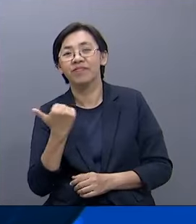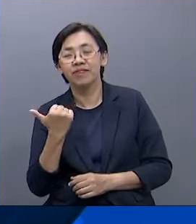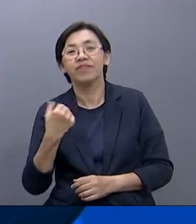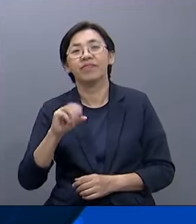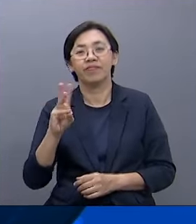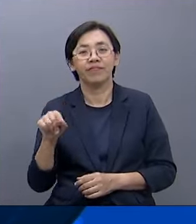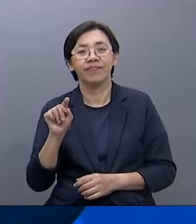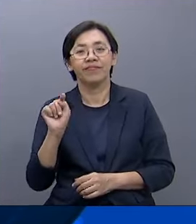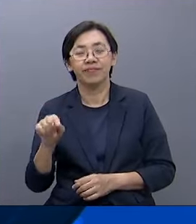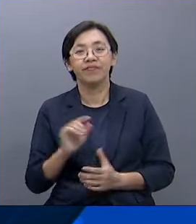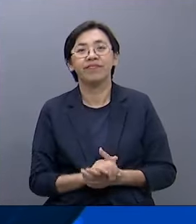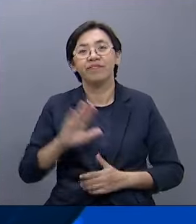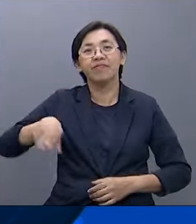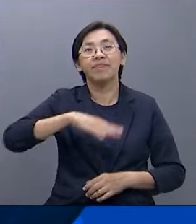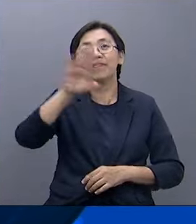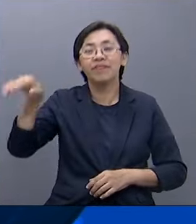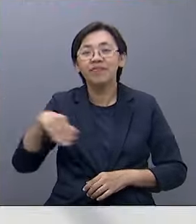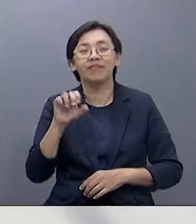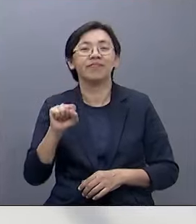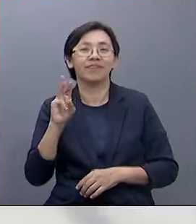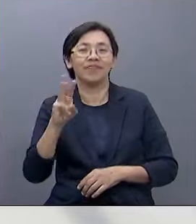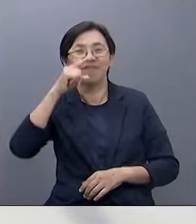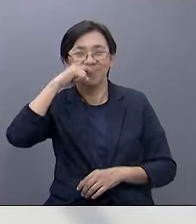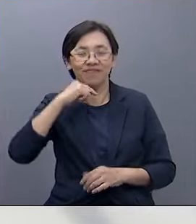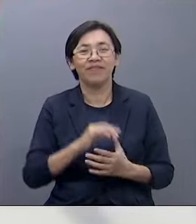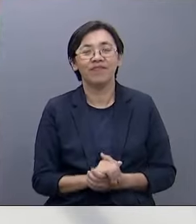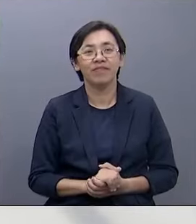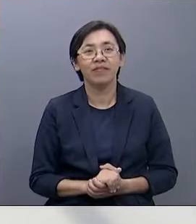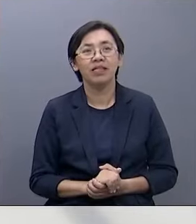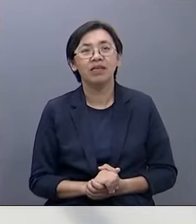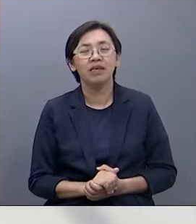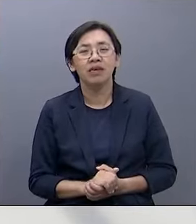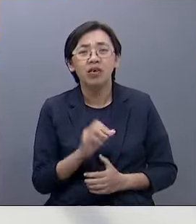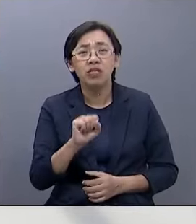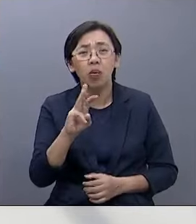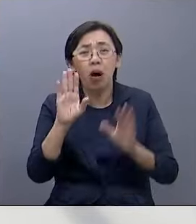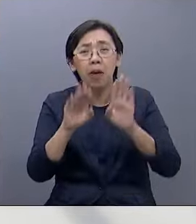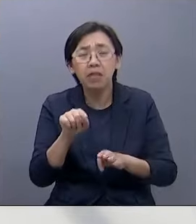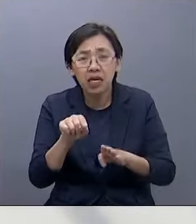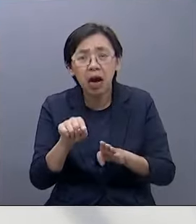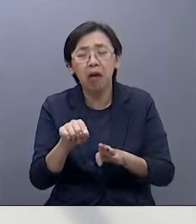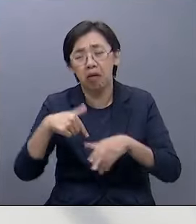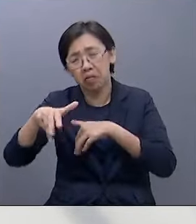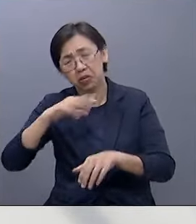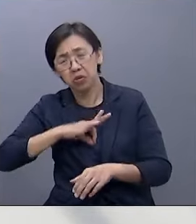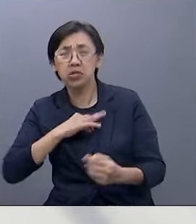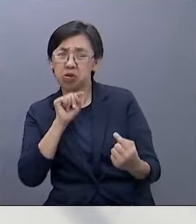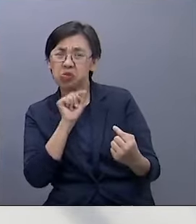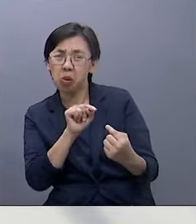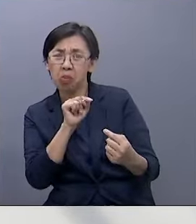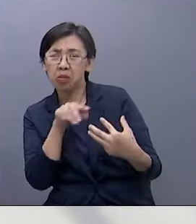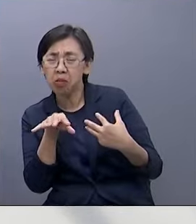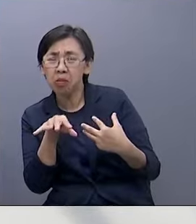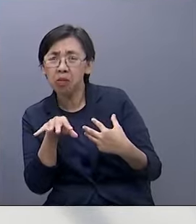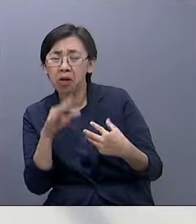16%ดังนั้นก็มาถึงคำถามสำคัญเหมือนกันว่าแล้วสภาแบบนี้ตอบโจทย์ประชาชนมยตอบโจทย์การ